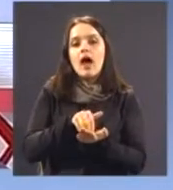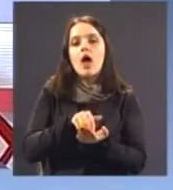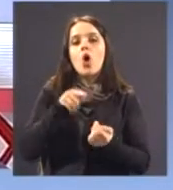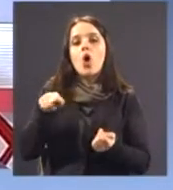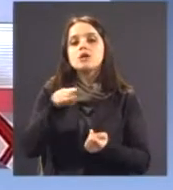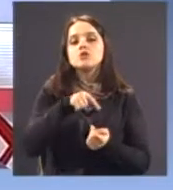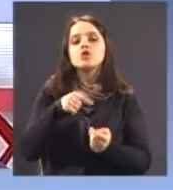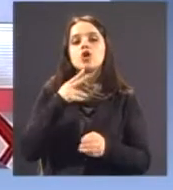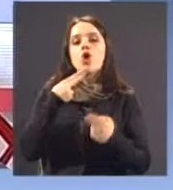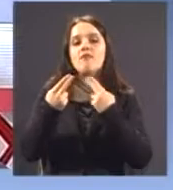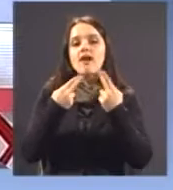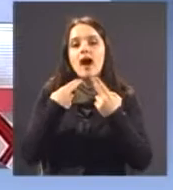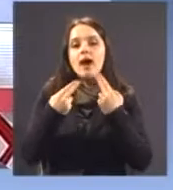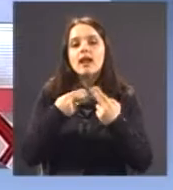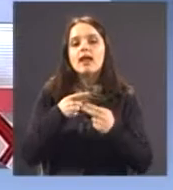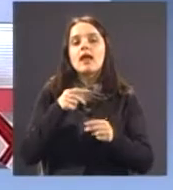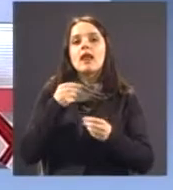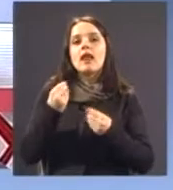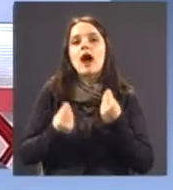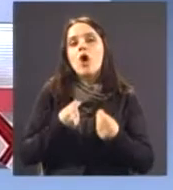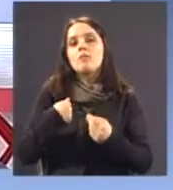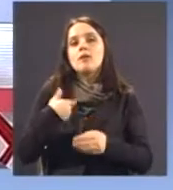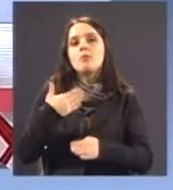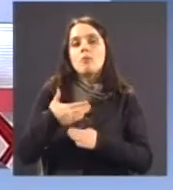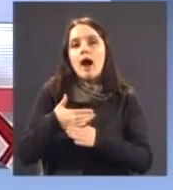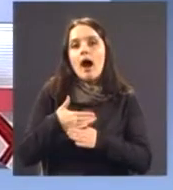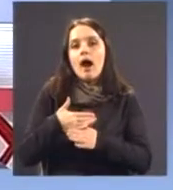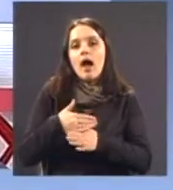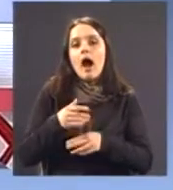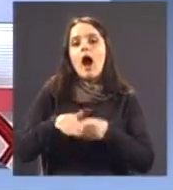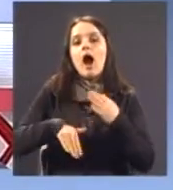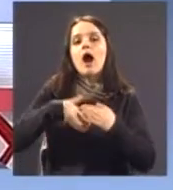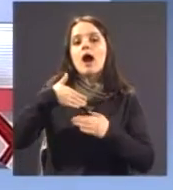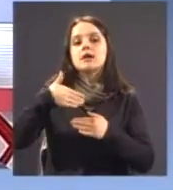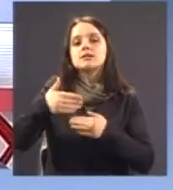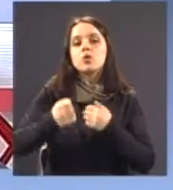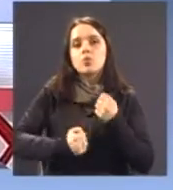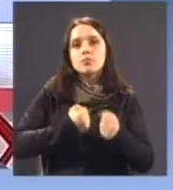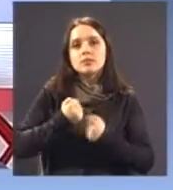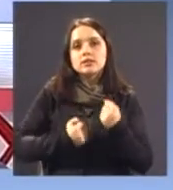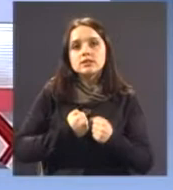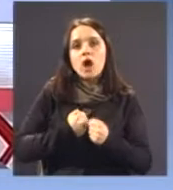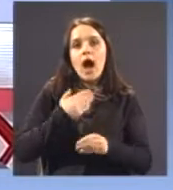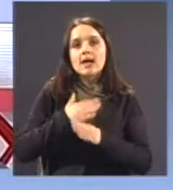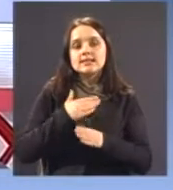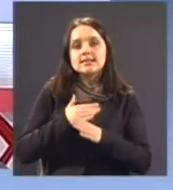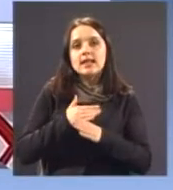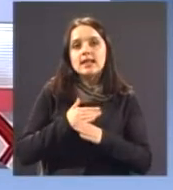oni su se dogovarali i nekako mi pomagali, a kasnije, zapravo ubrzo, su asistenti